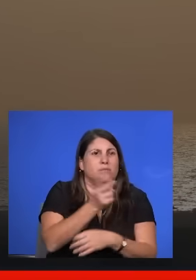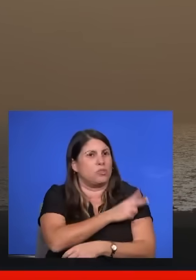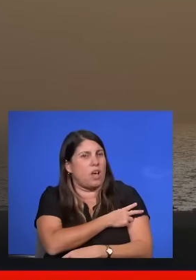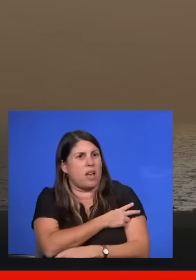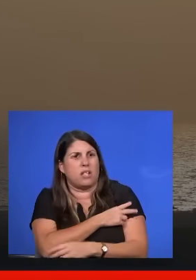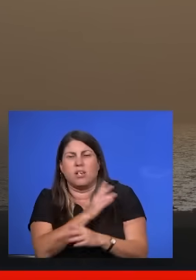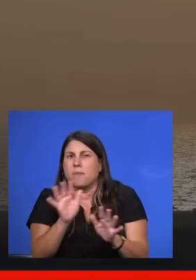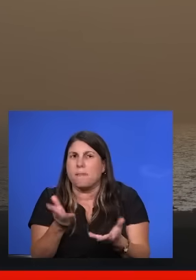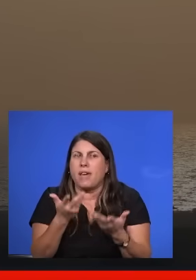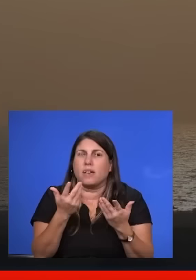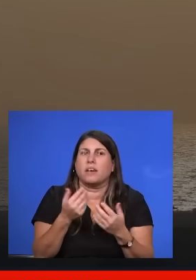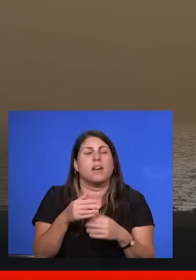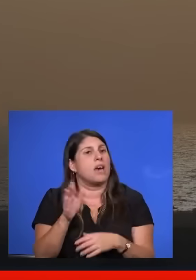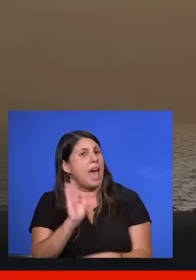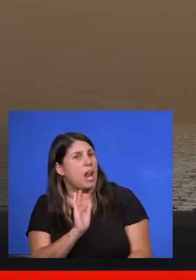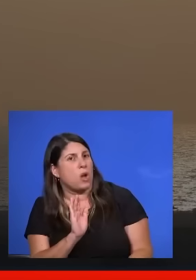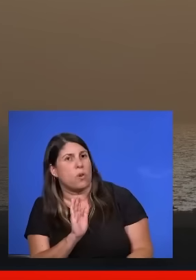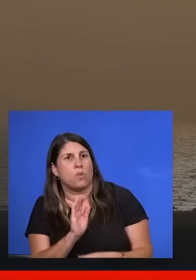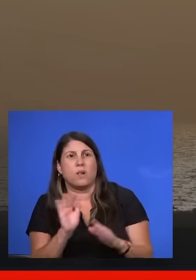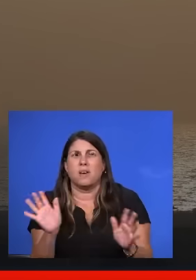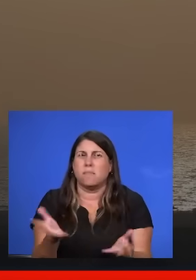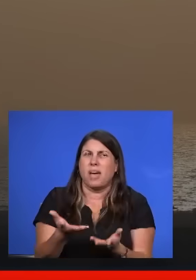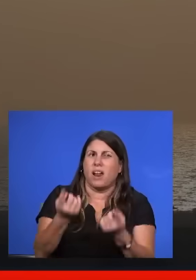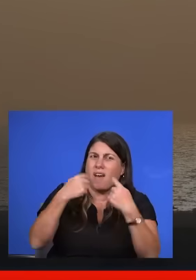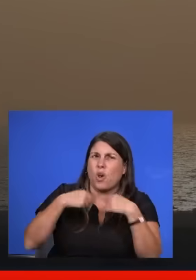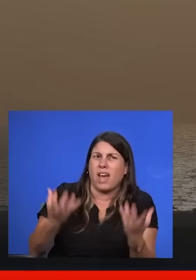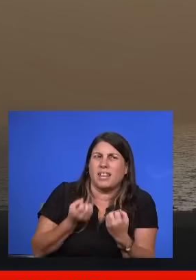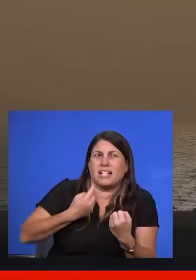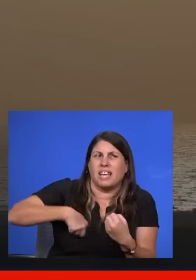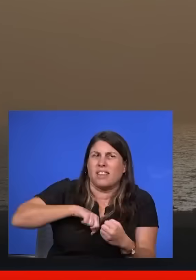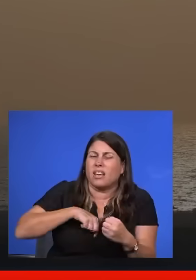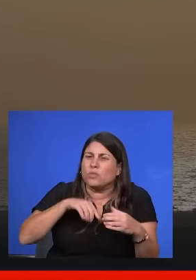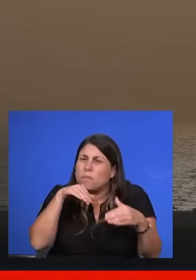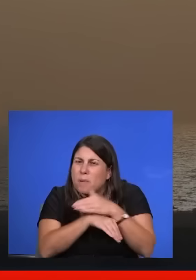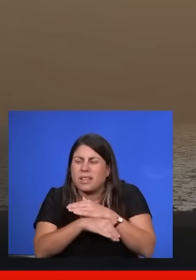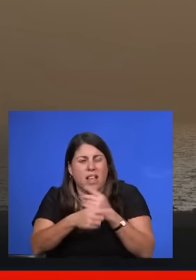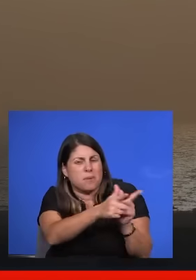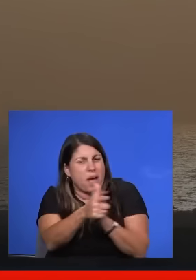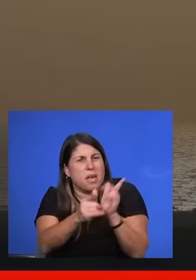הלו. מהר לבוא לחלץ אותנו, מהר. אנחנו במקלט ירו אלינו מחבלים, יש פה מלא הרוגים, מהר.